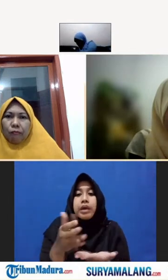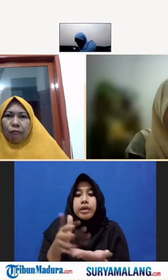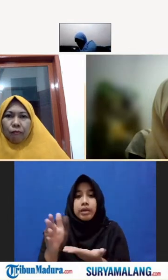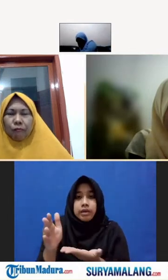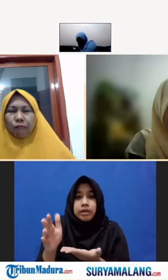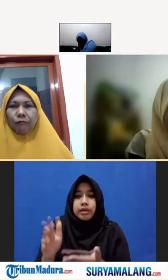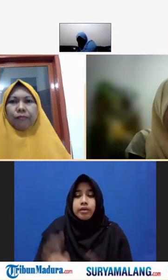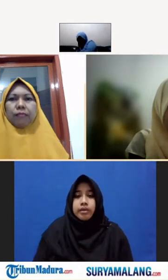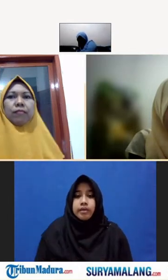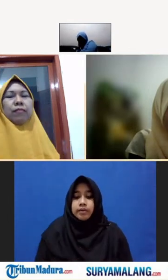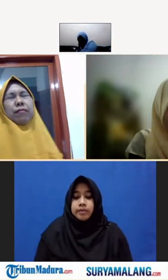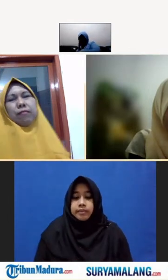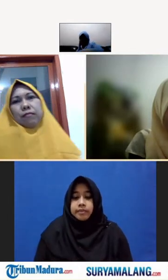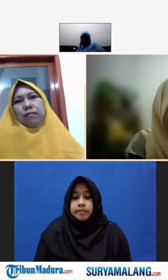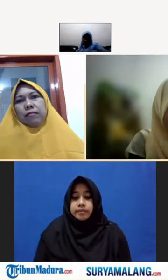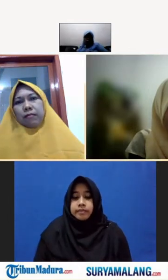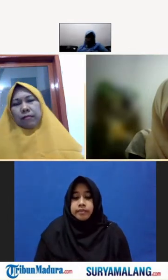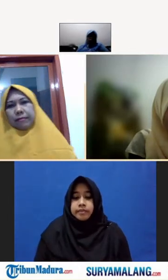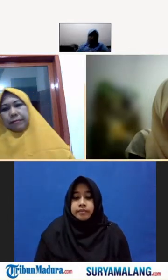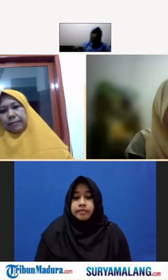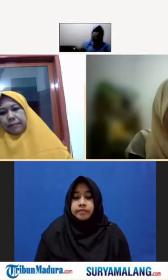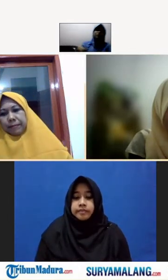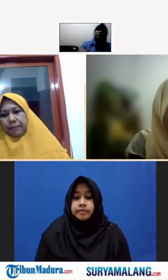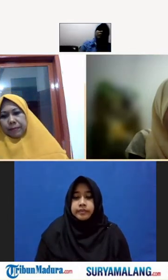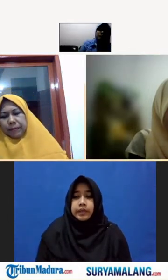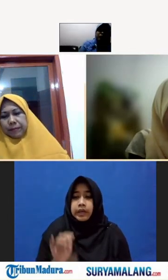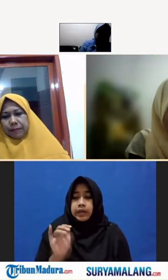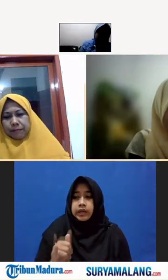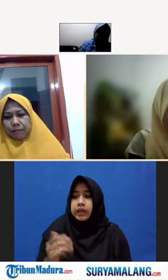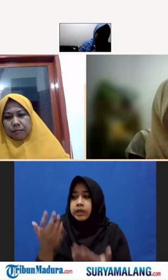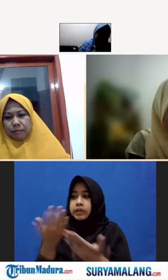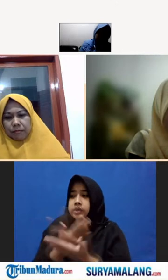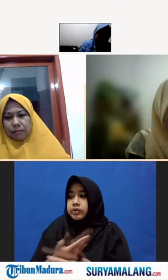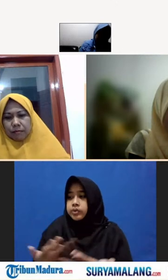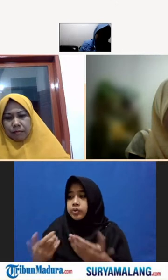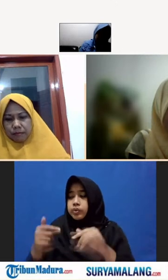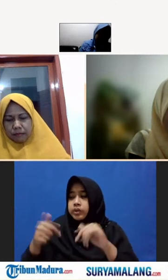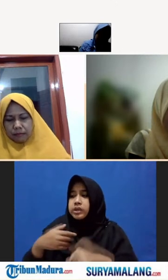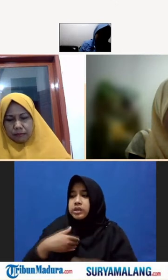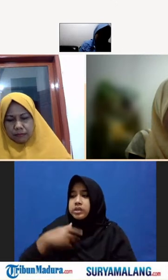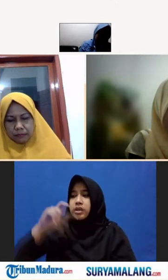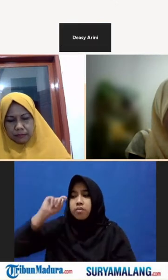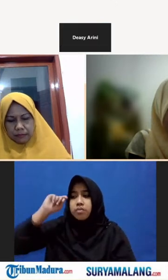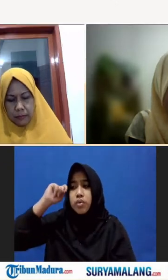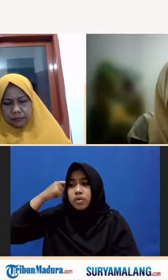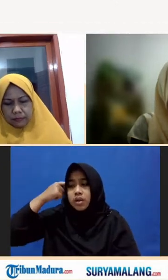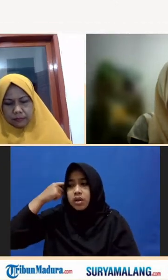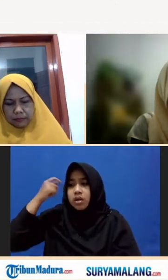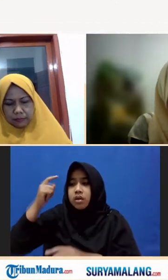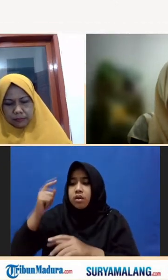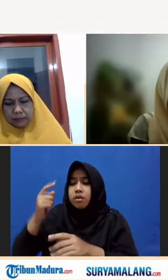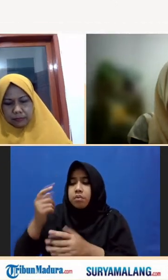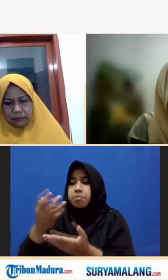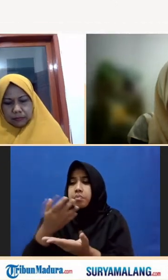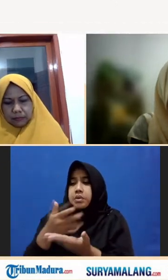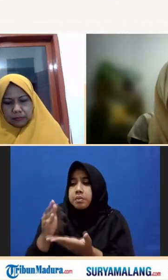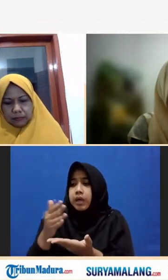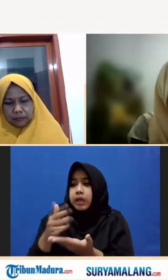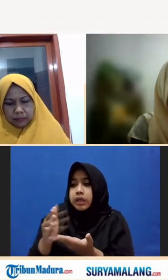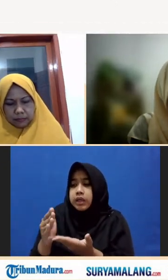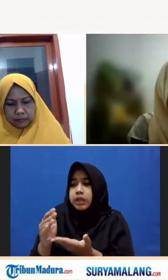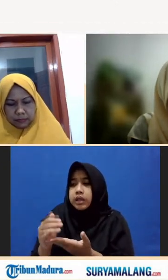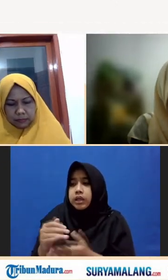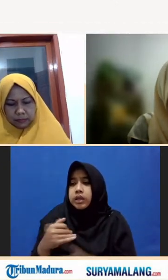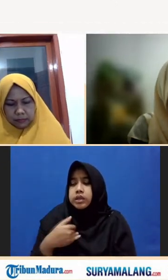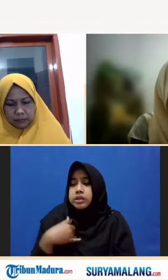Iya Bu, di masa yang kayak seperti ini yang kesulitan antara mendahulukan berbagi dengan ya saya tetap